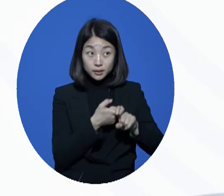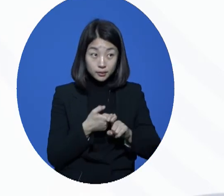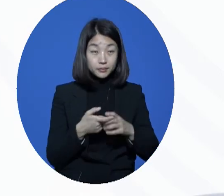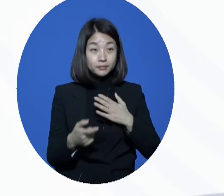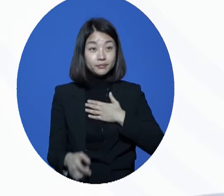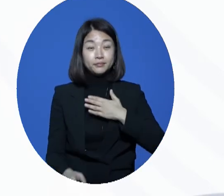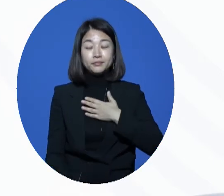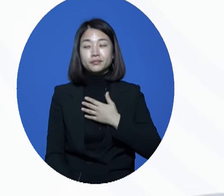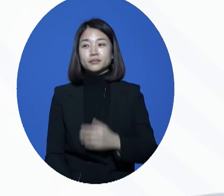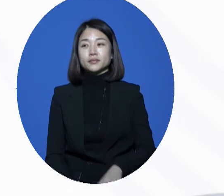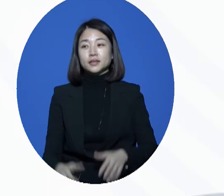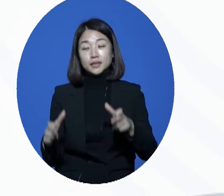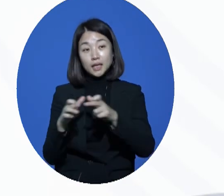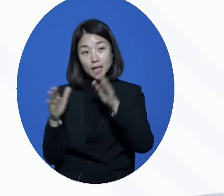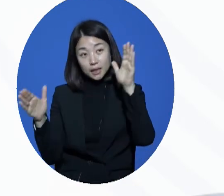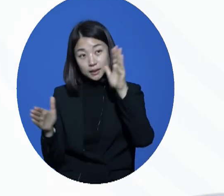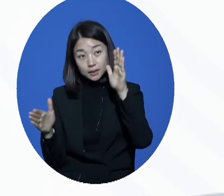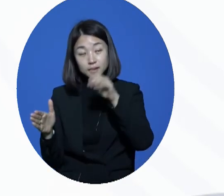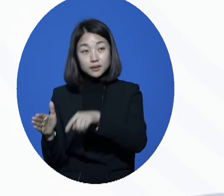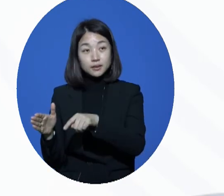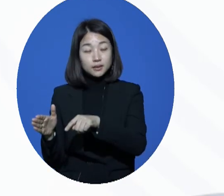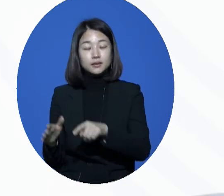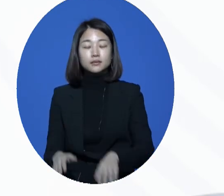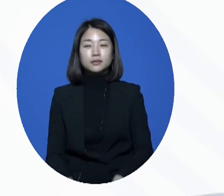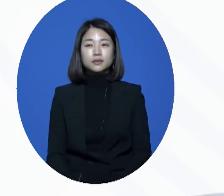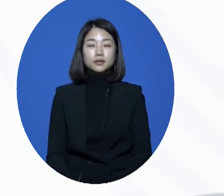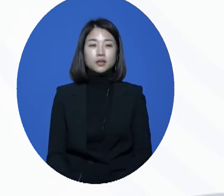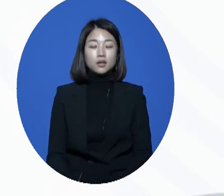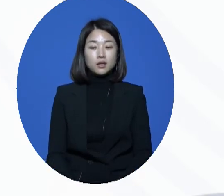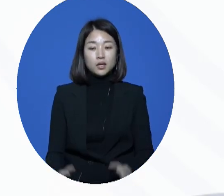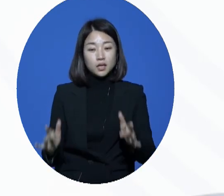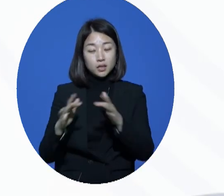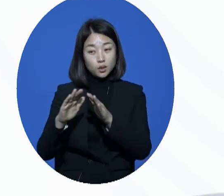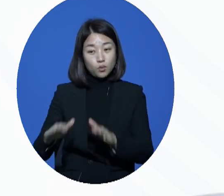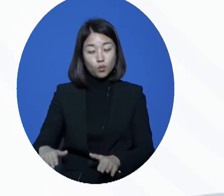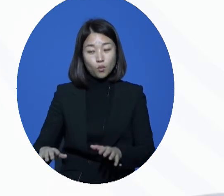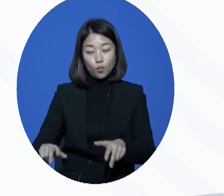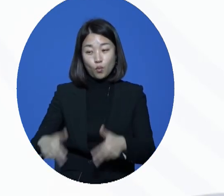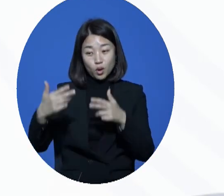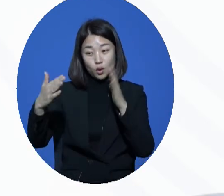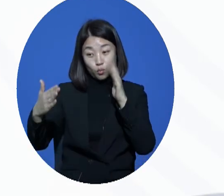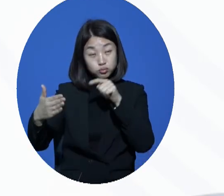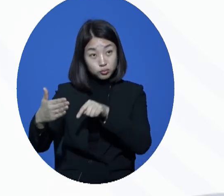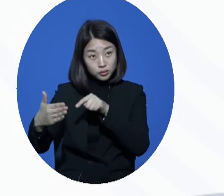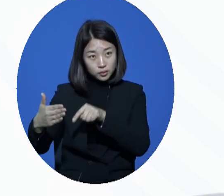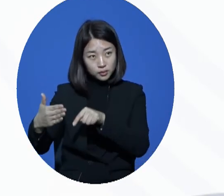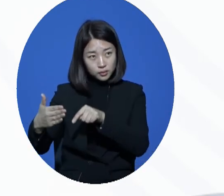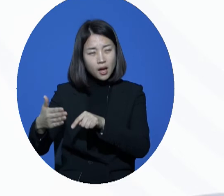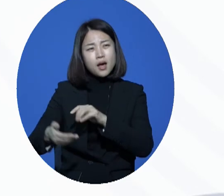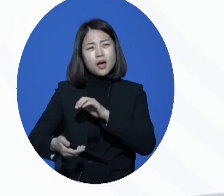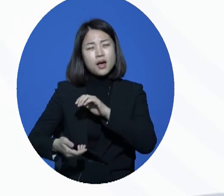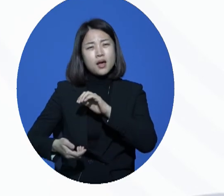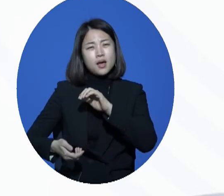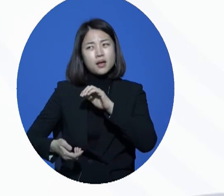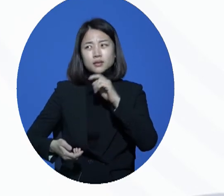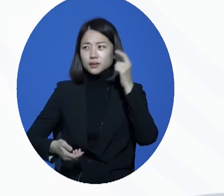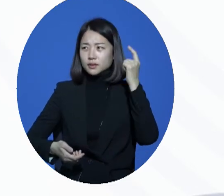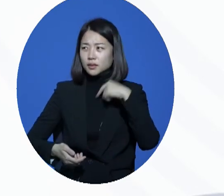장애 학생들이 코로나 시기에도 온라인으로 하는 원격 수업의